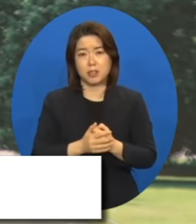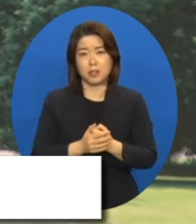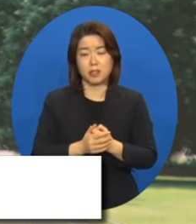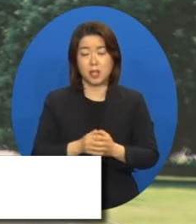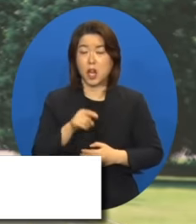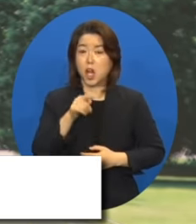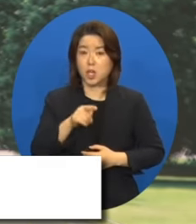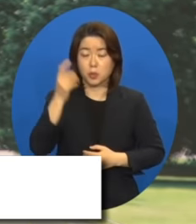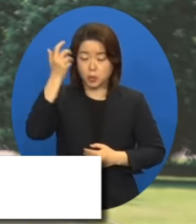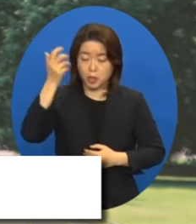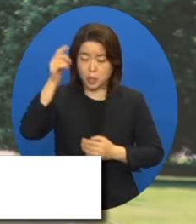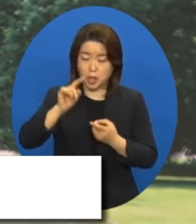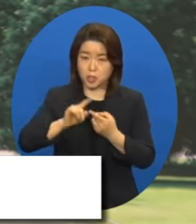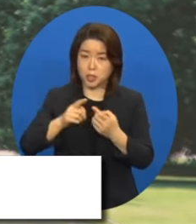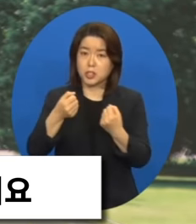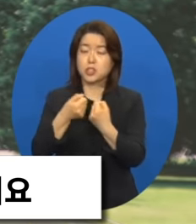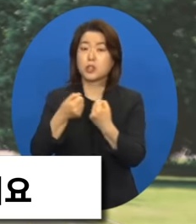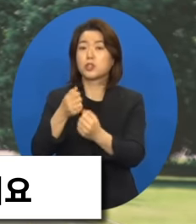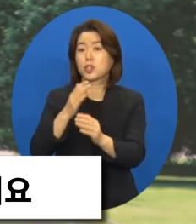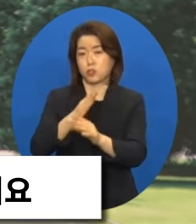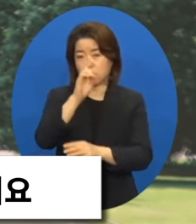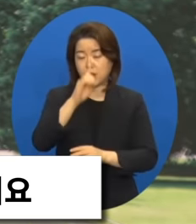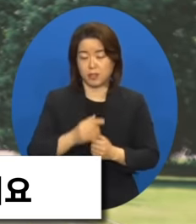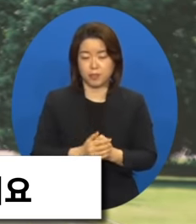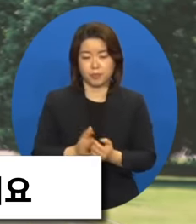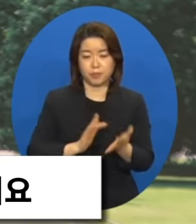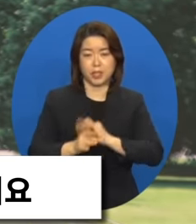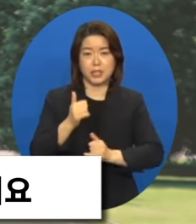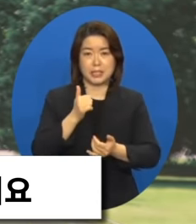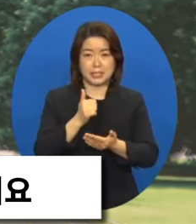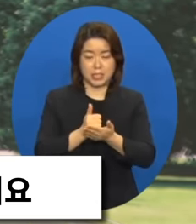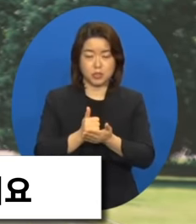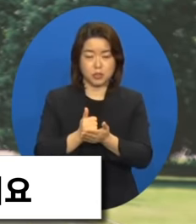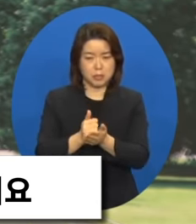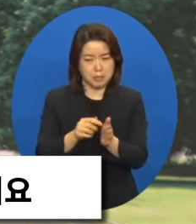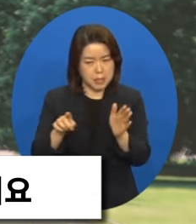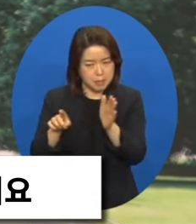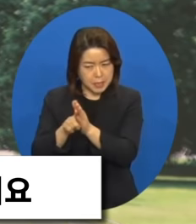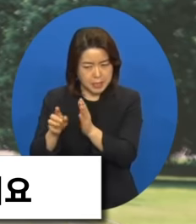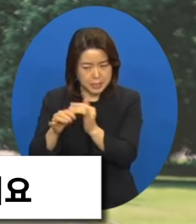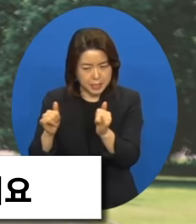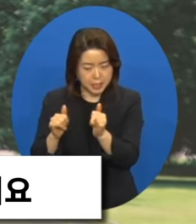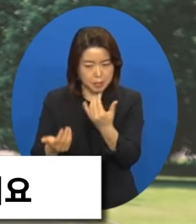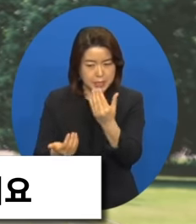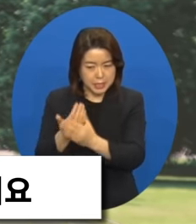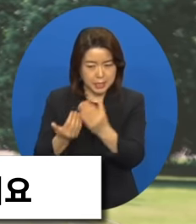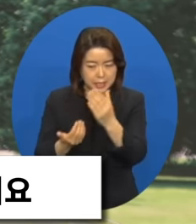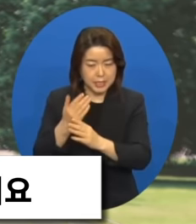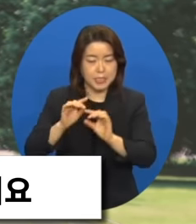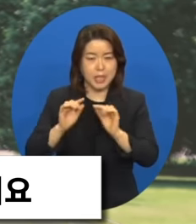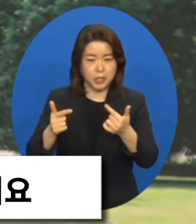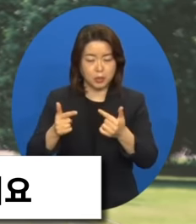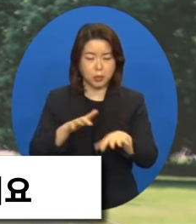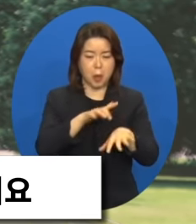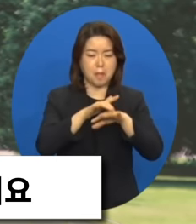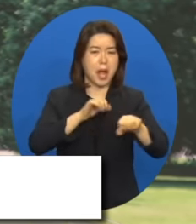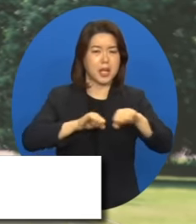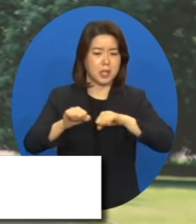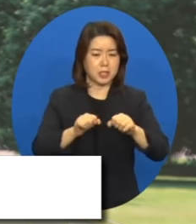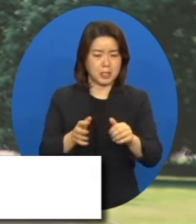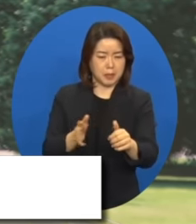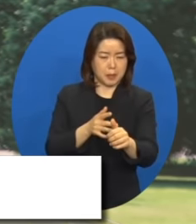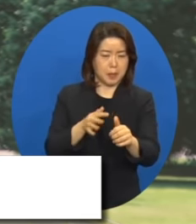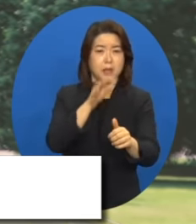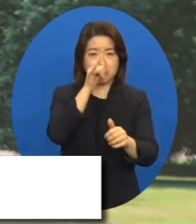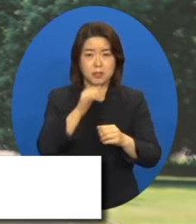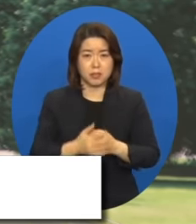영적인 전쟁 중에 하나죠. 예수 믿는 사람이 생기지 않도록 마귀가 역사하는 거죠. 근데